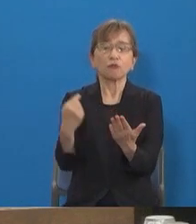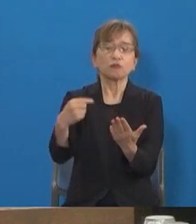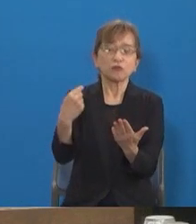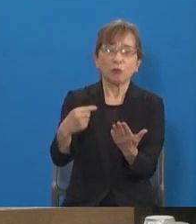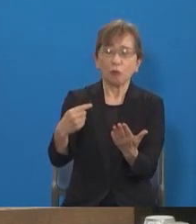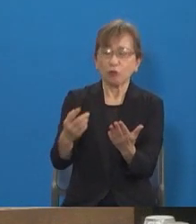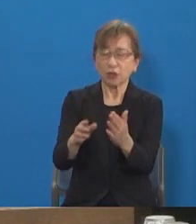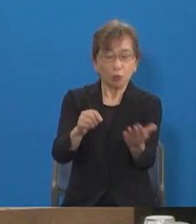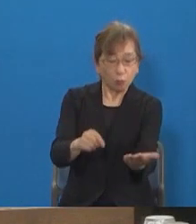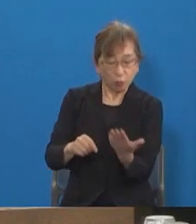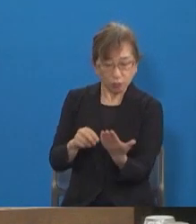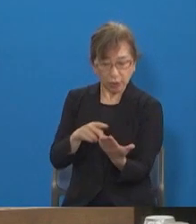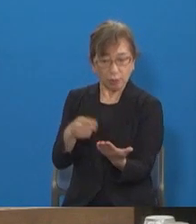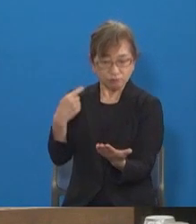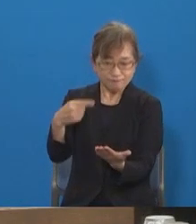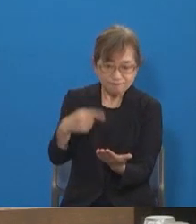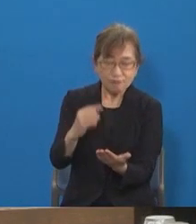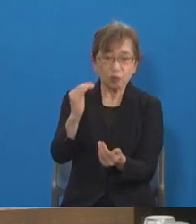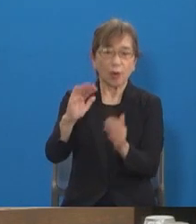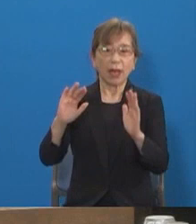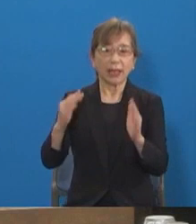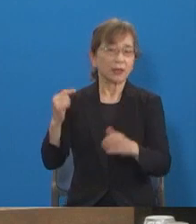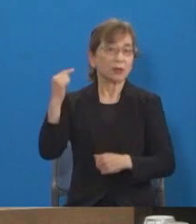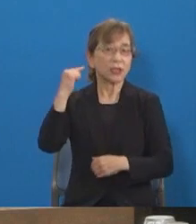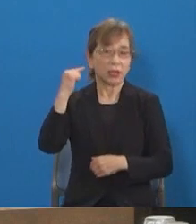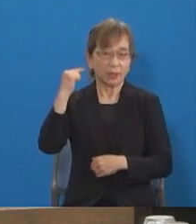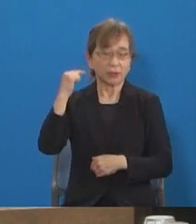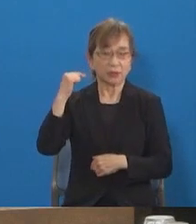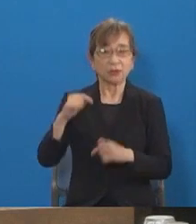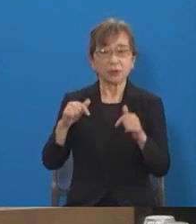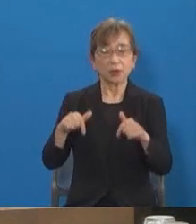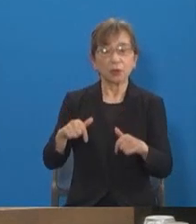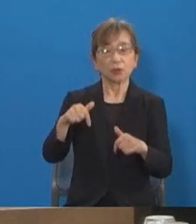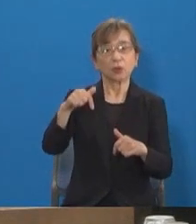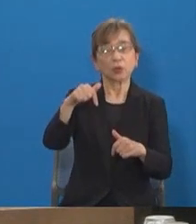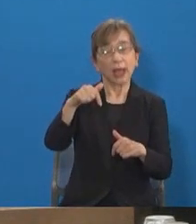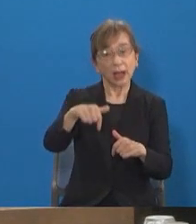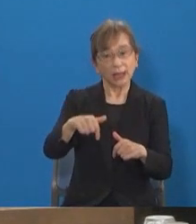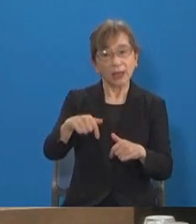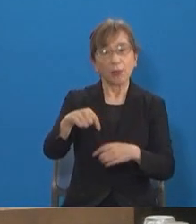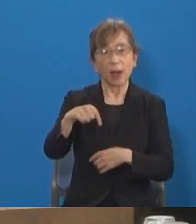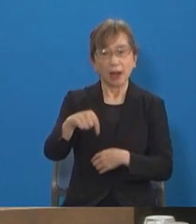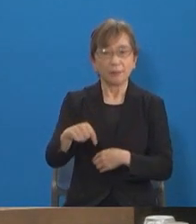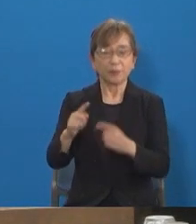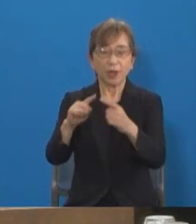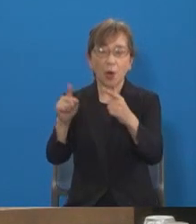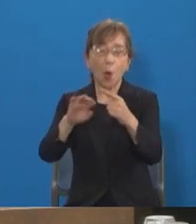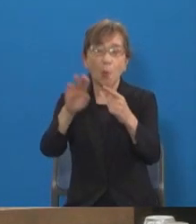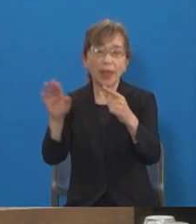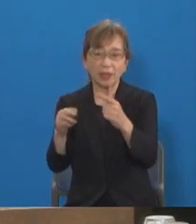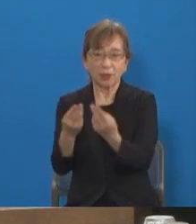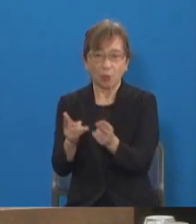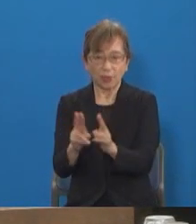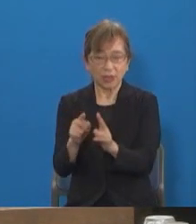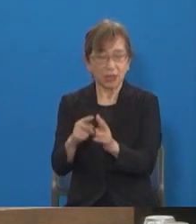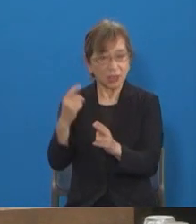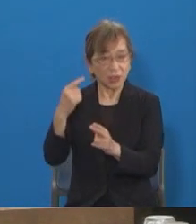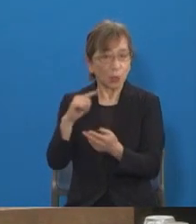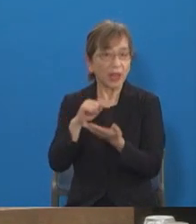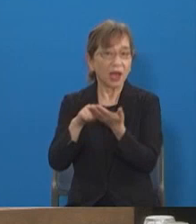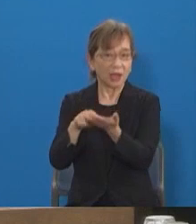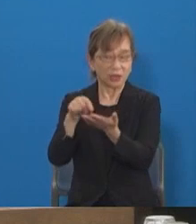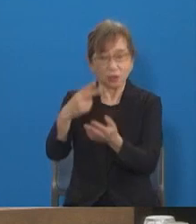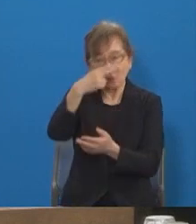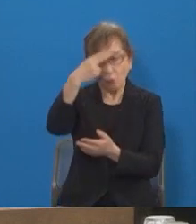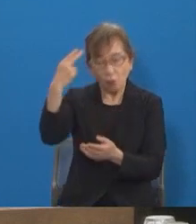ていない学校が多いと聞いています。そうした中、京都府内の自治体では、 公明党議員の提案により、高